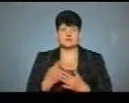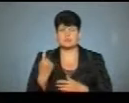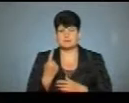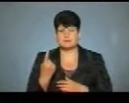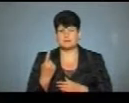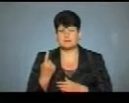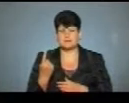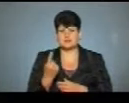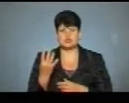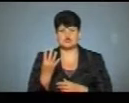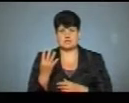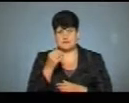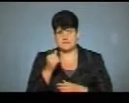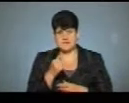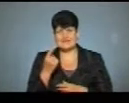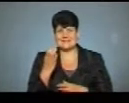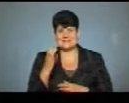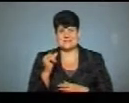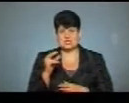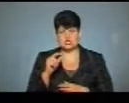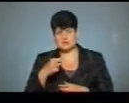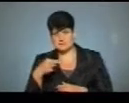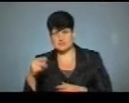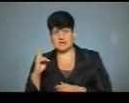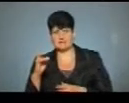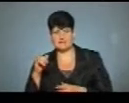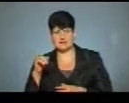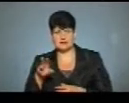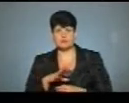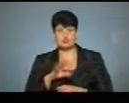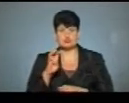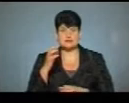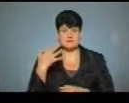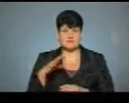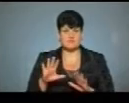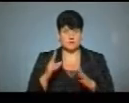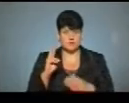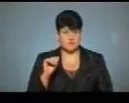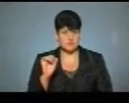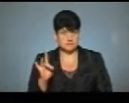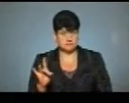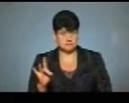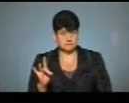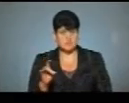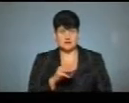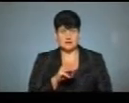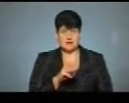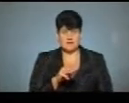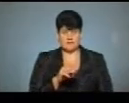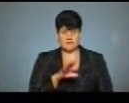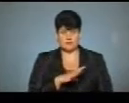4 місяці січня по квітень у нас було 450 випадків корі, так, то в травні їх